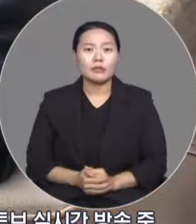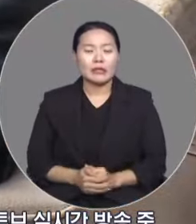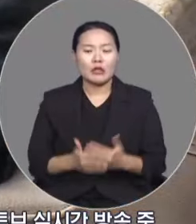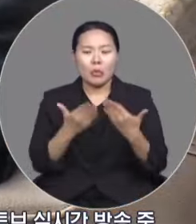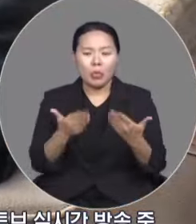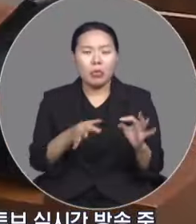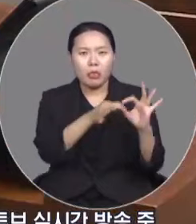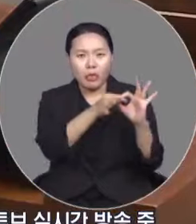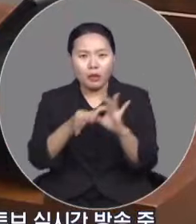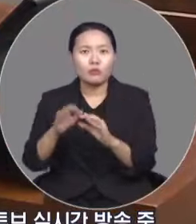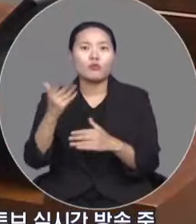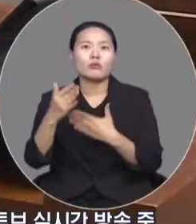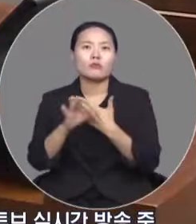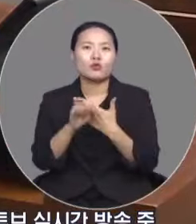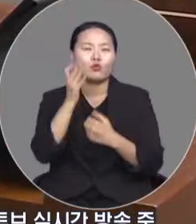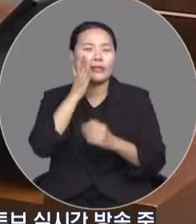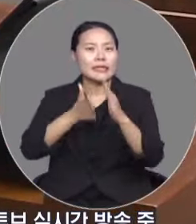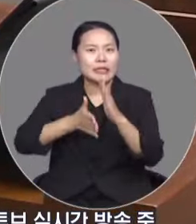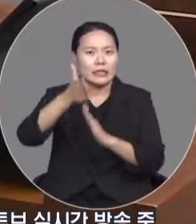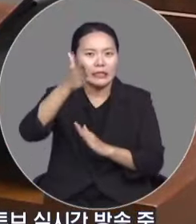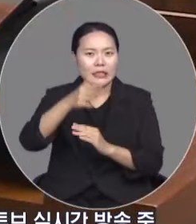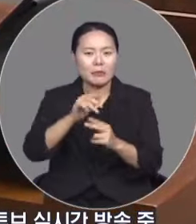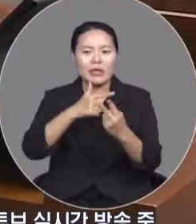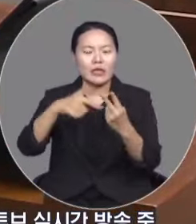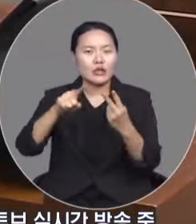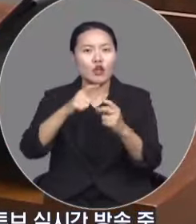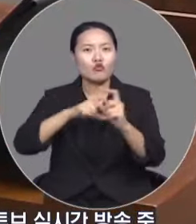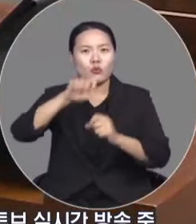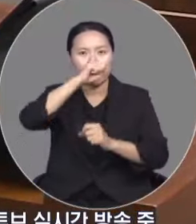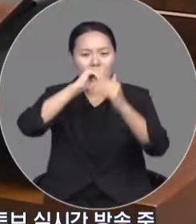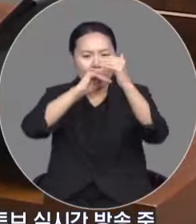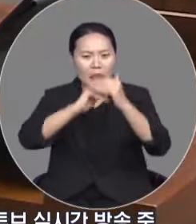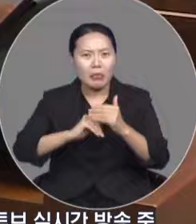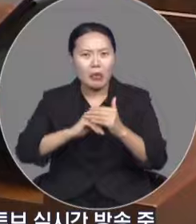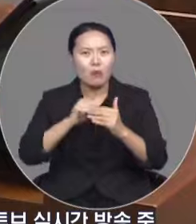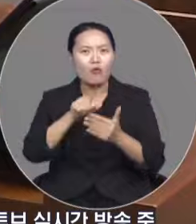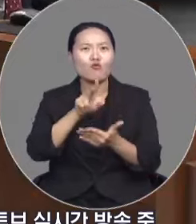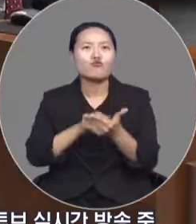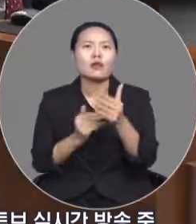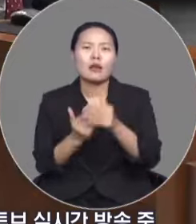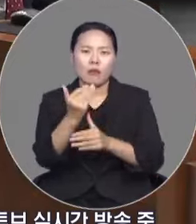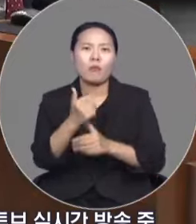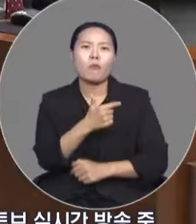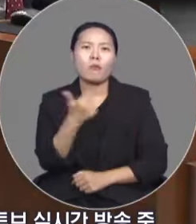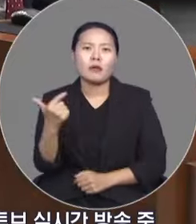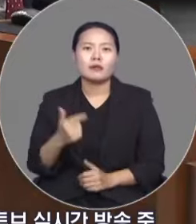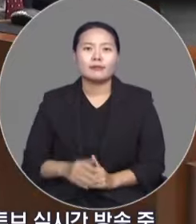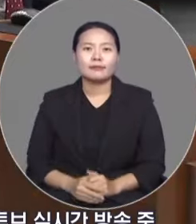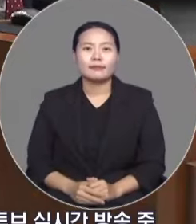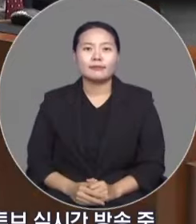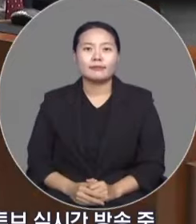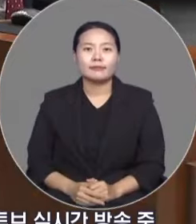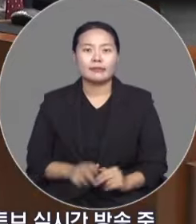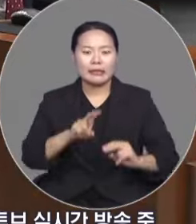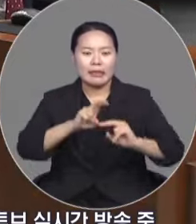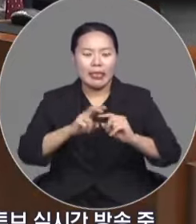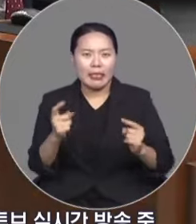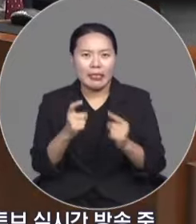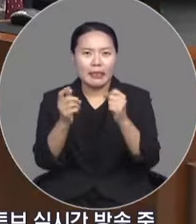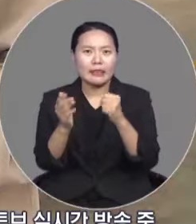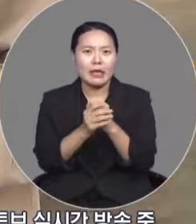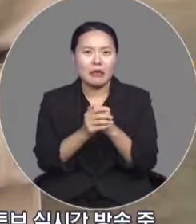파행이 길어질 경우 울산시의 2차 추경 예산안은 비상 상황에 직면하게 됩니다. 자리 다툼으로